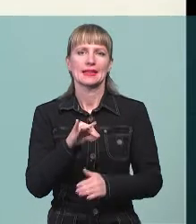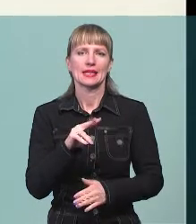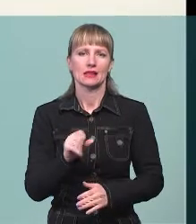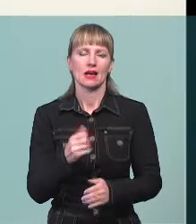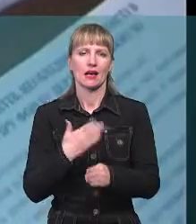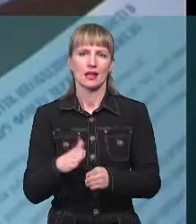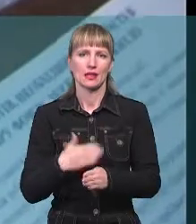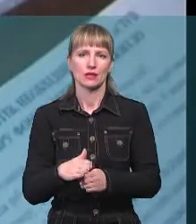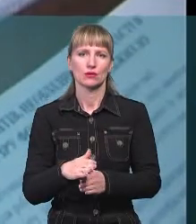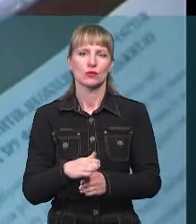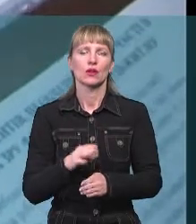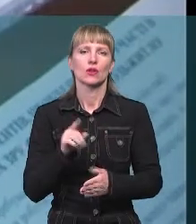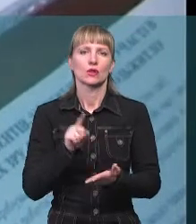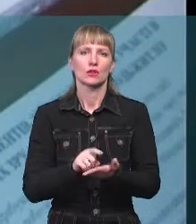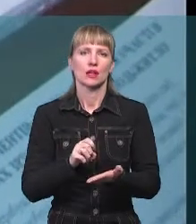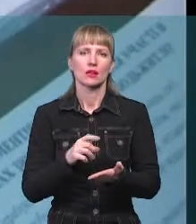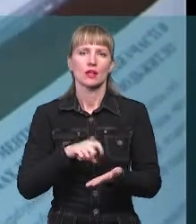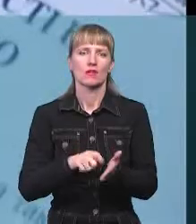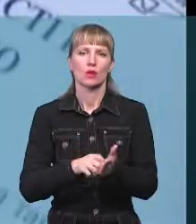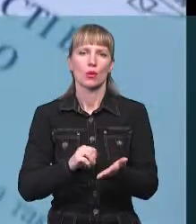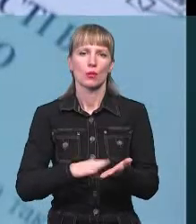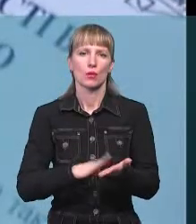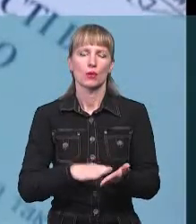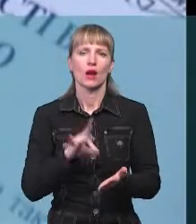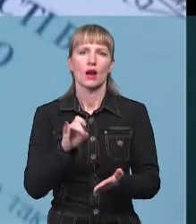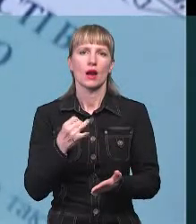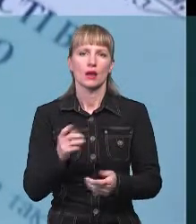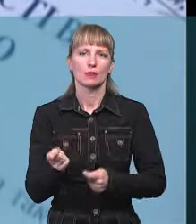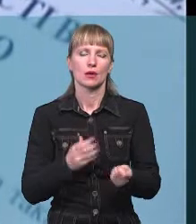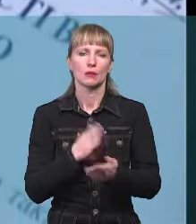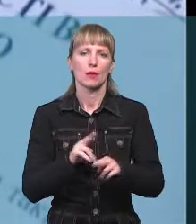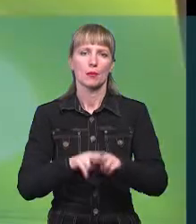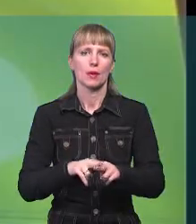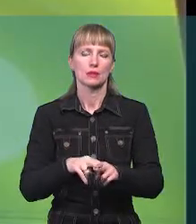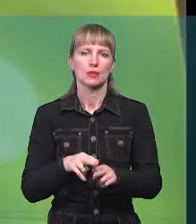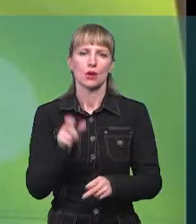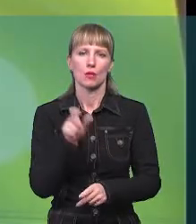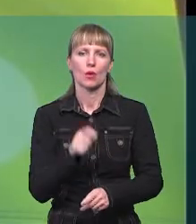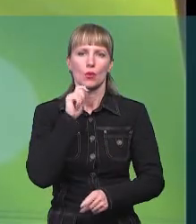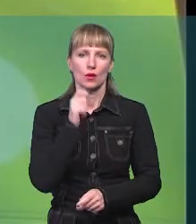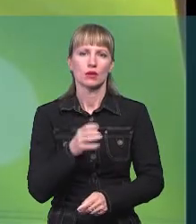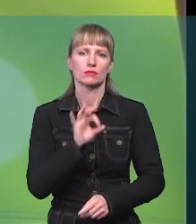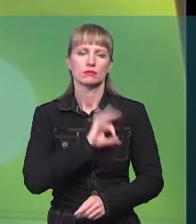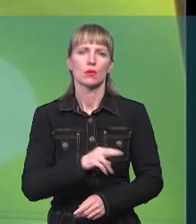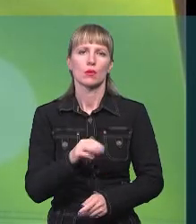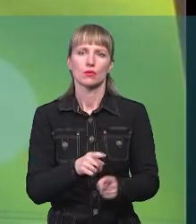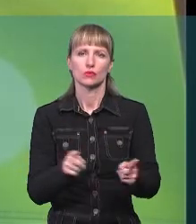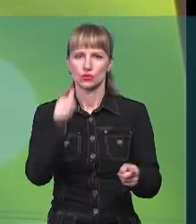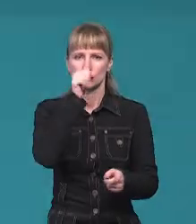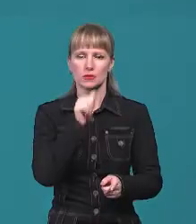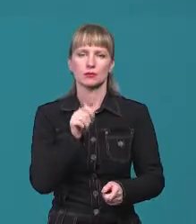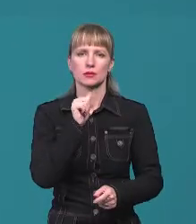має перебувати на квартирному обліку у райадміністрації, мати паспорт громадянина України та довідку про доходи протягом останніх 6